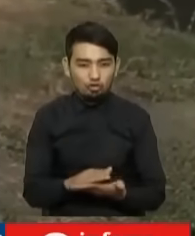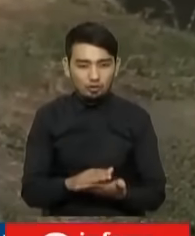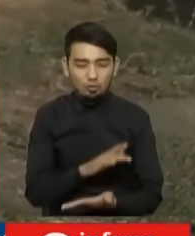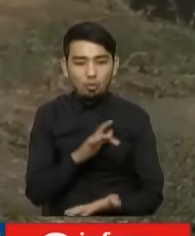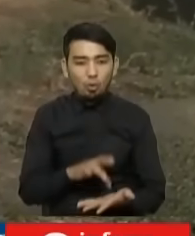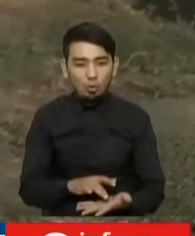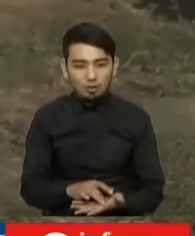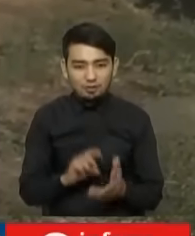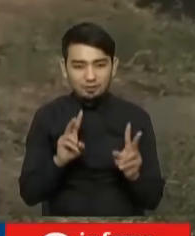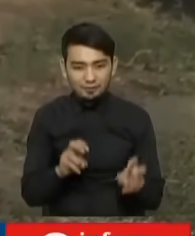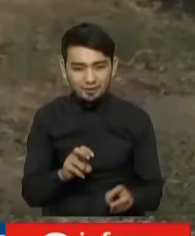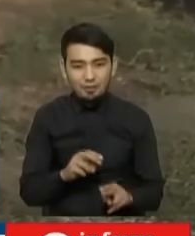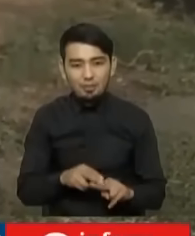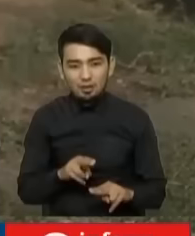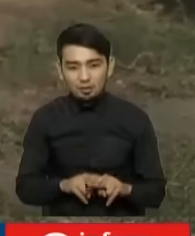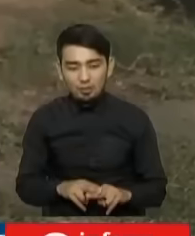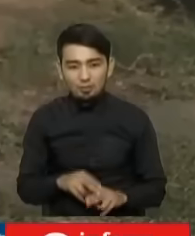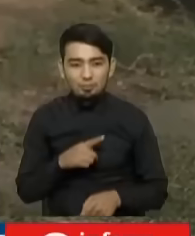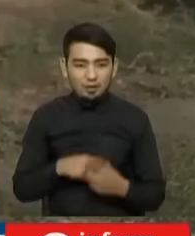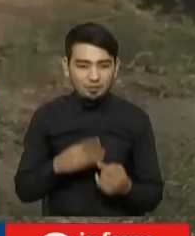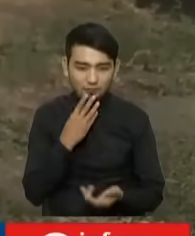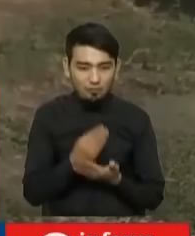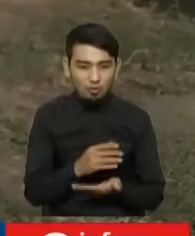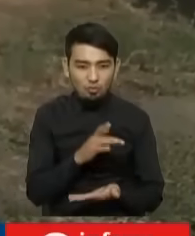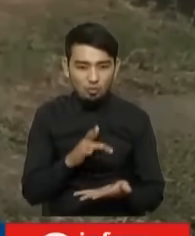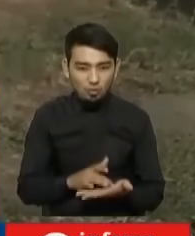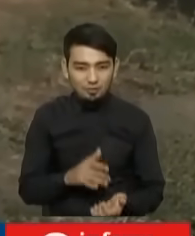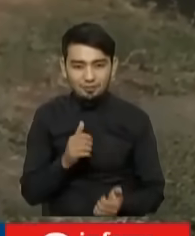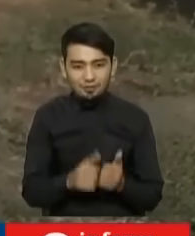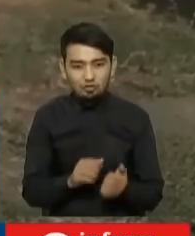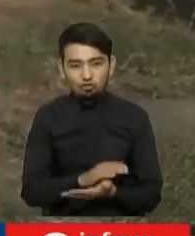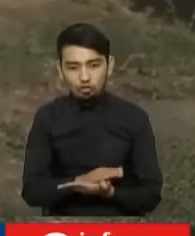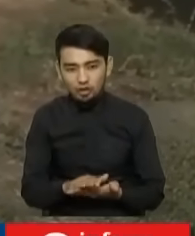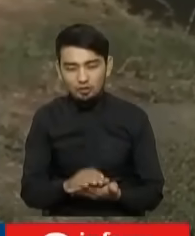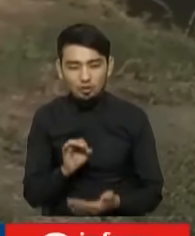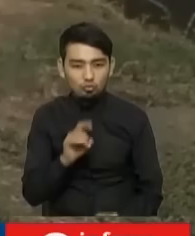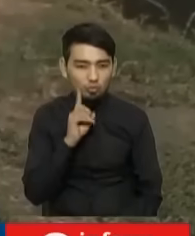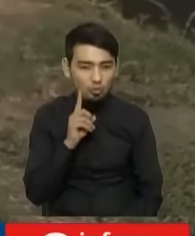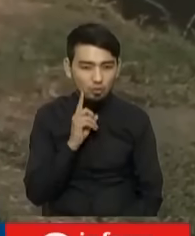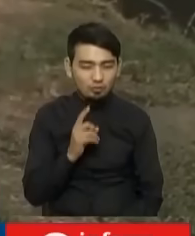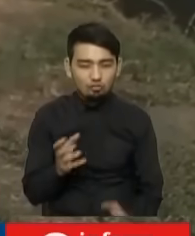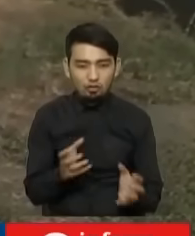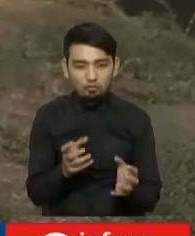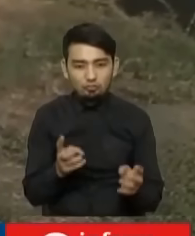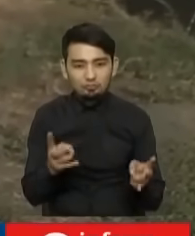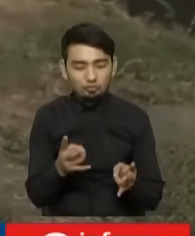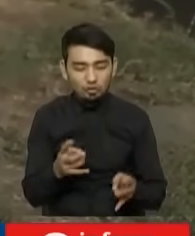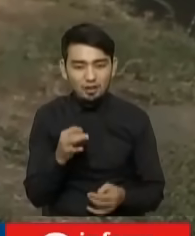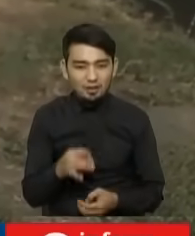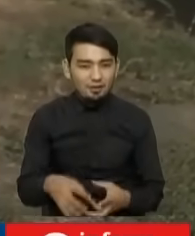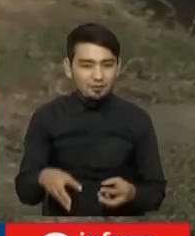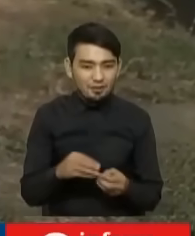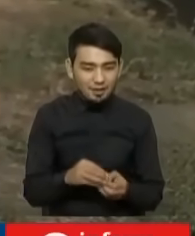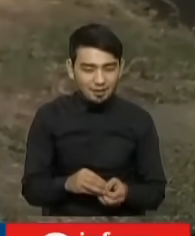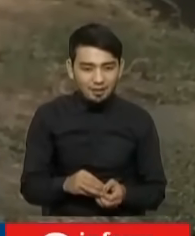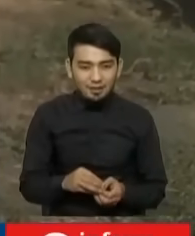Сол эсебинен өзүбүздүн каламызды ар качан осындай таза, жасыл күйүндө сактап калуубуз керек. Жана да баршаңызды осындай